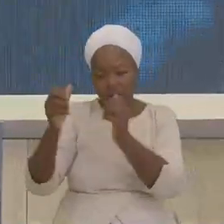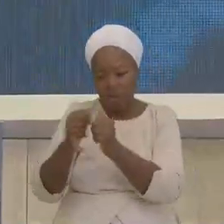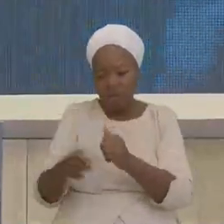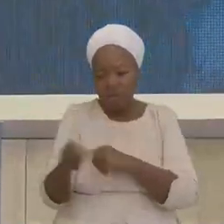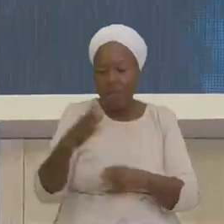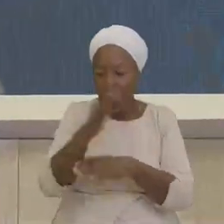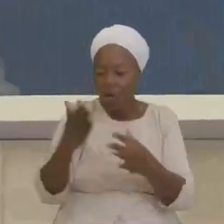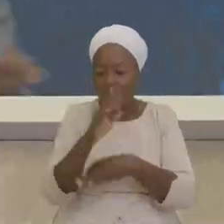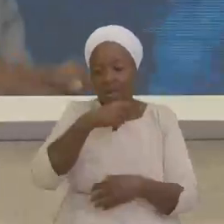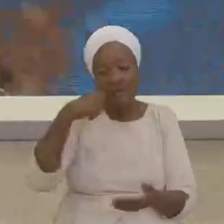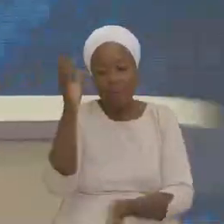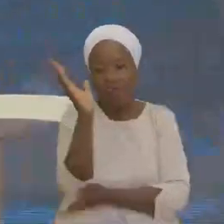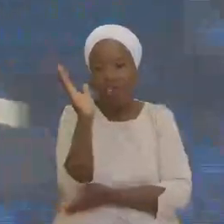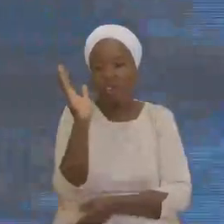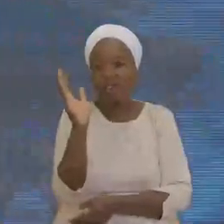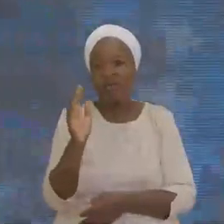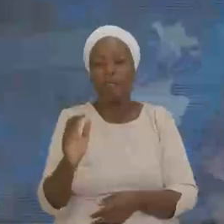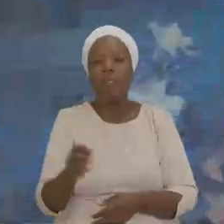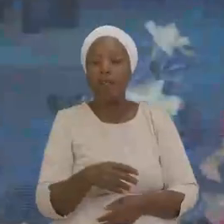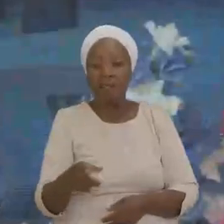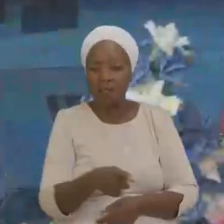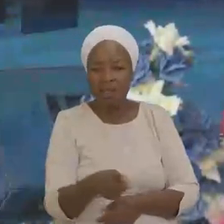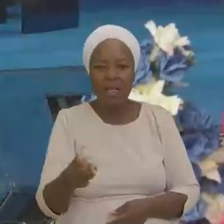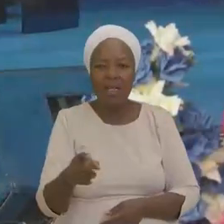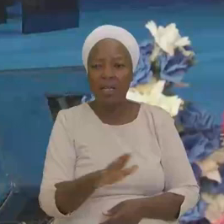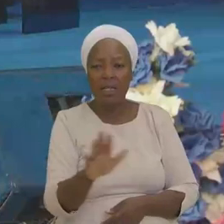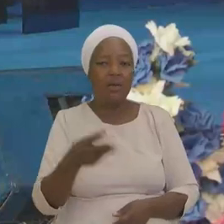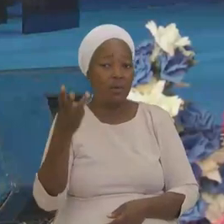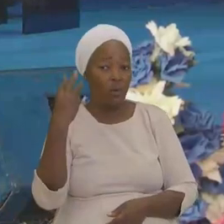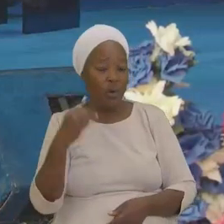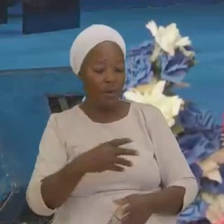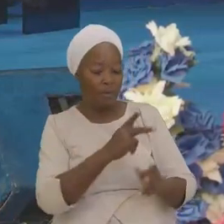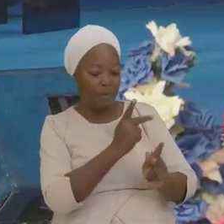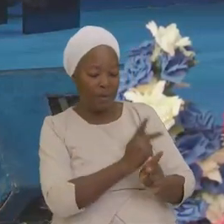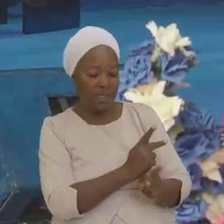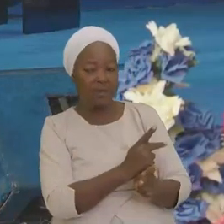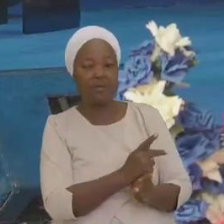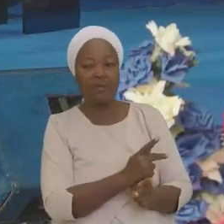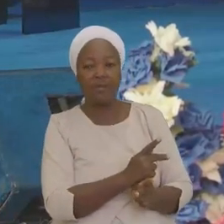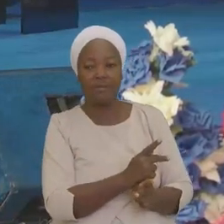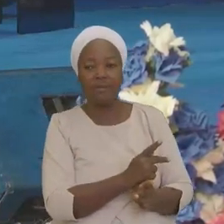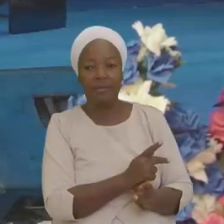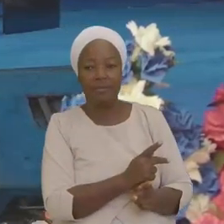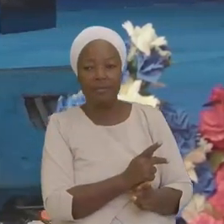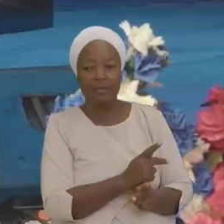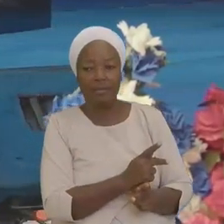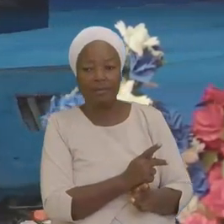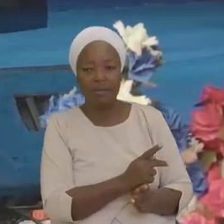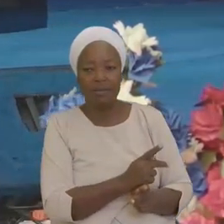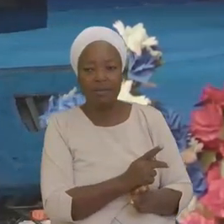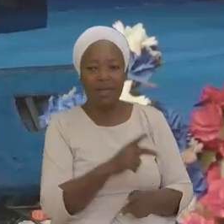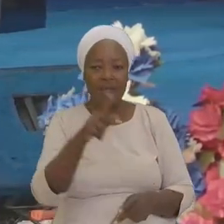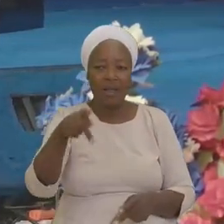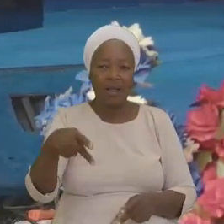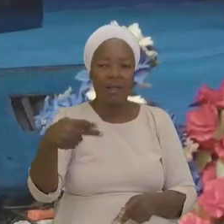Et il est allé avec eux dans le désert. Ils furent gardés.